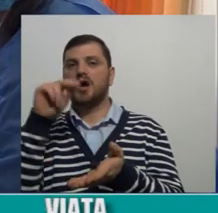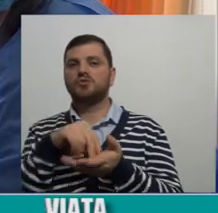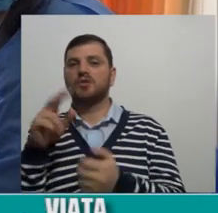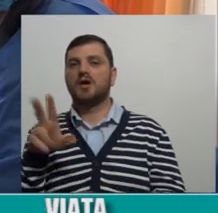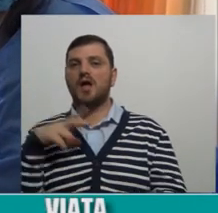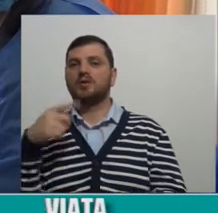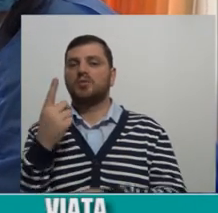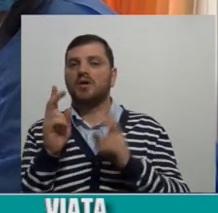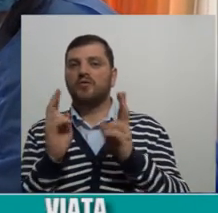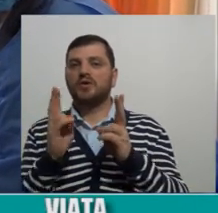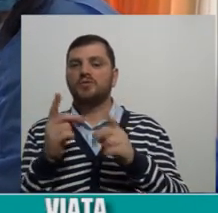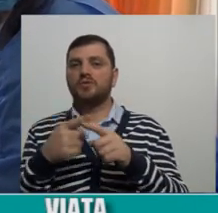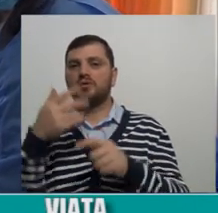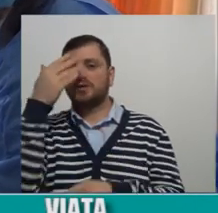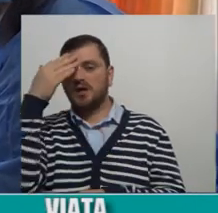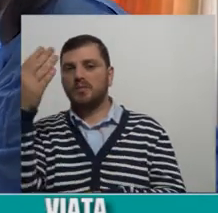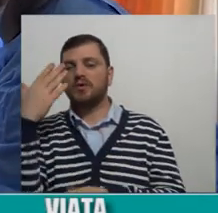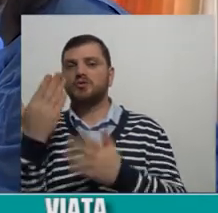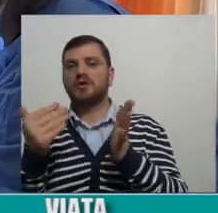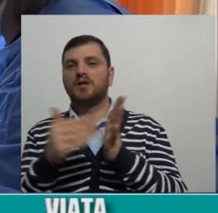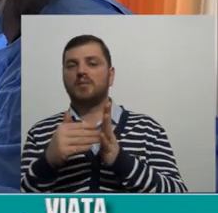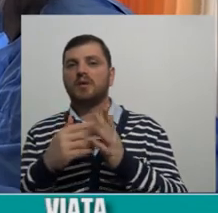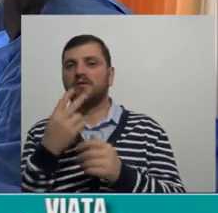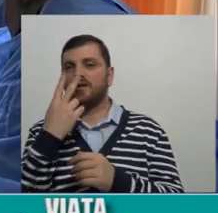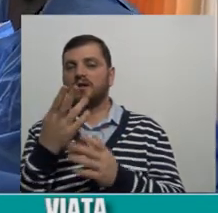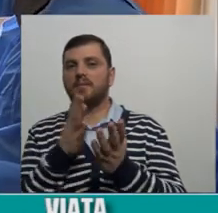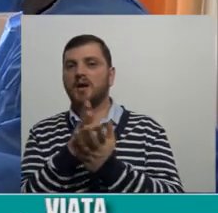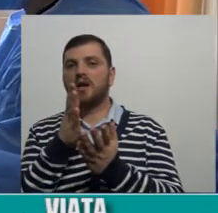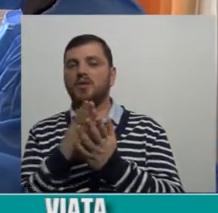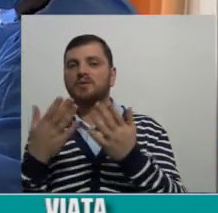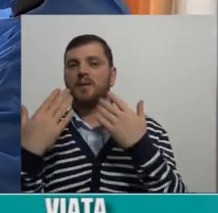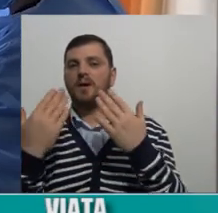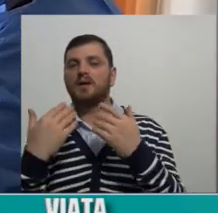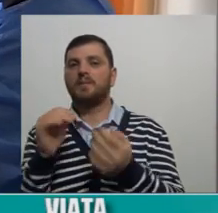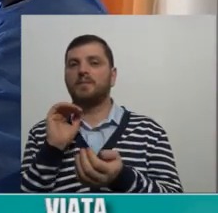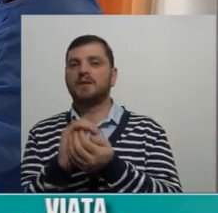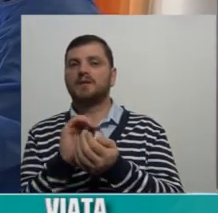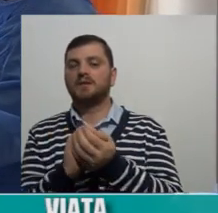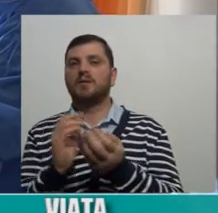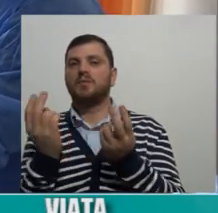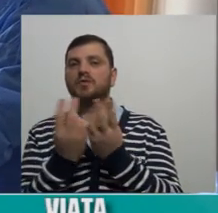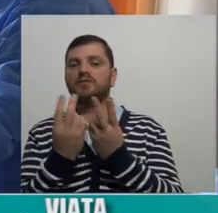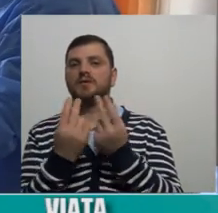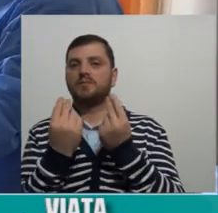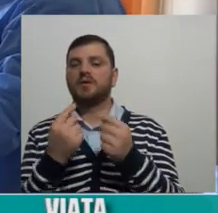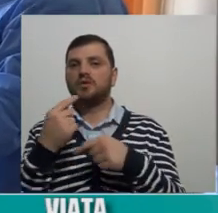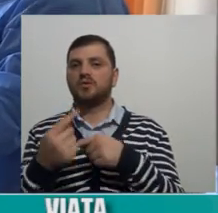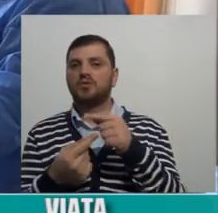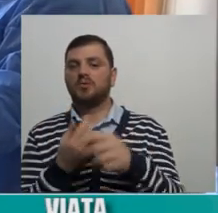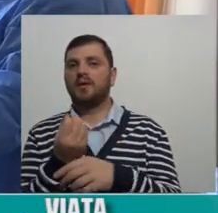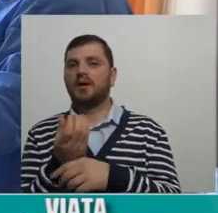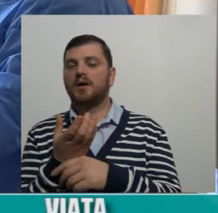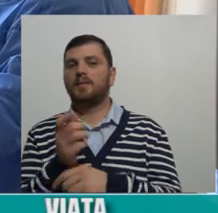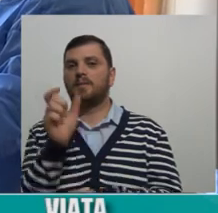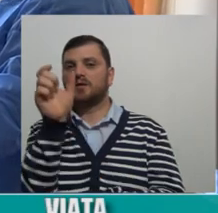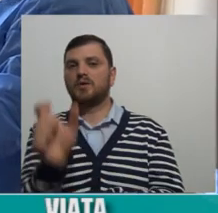când ajung există un frigider cu termometru, cu tot ce trebuie, care este urmărită tot timpul temperatura, se păstreze corespunzător